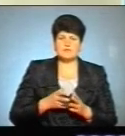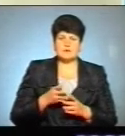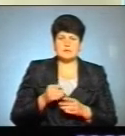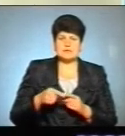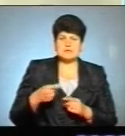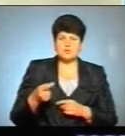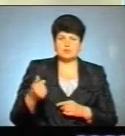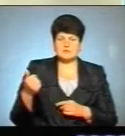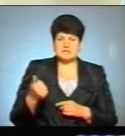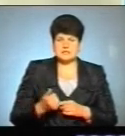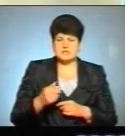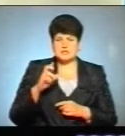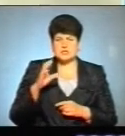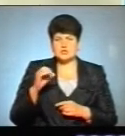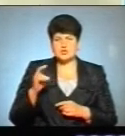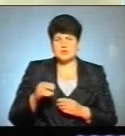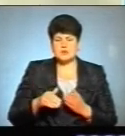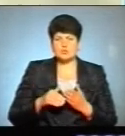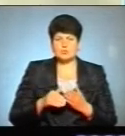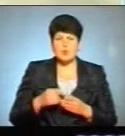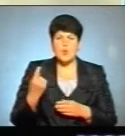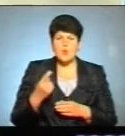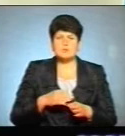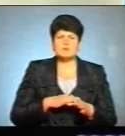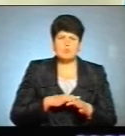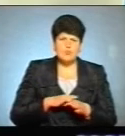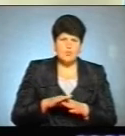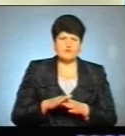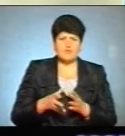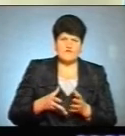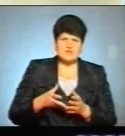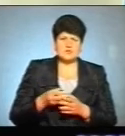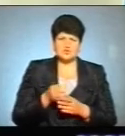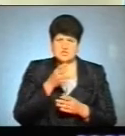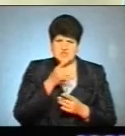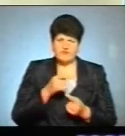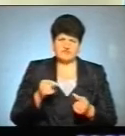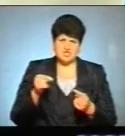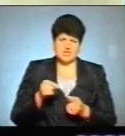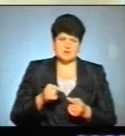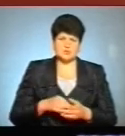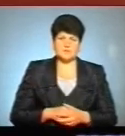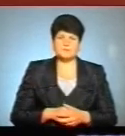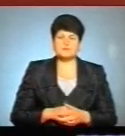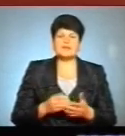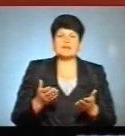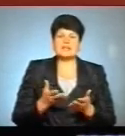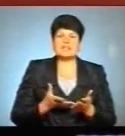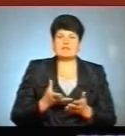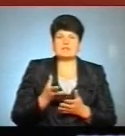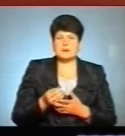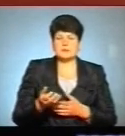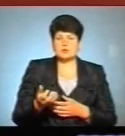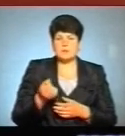наступного тижня державних соціальних допомог. Тобто область в повному обсязі фінансується вчасно. Які виплати